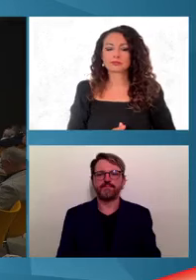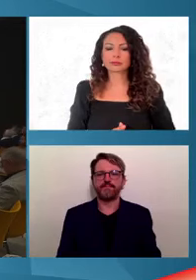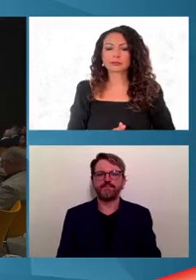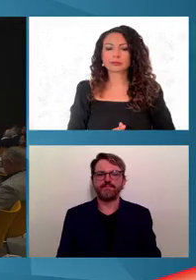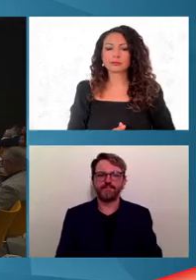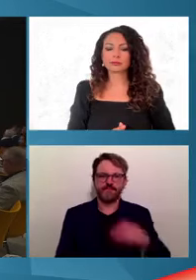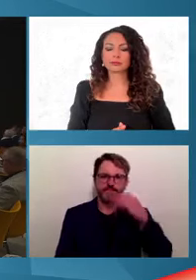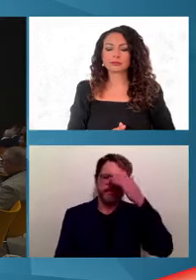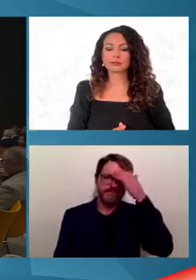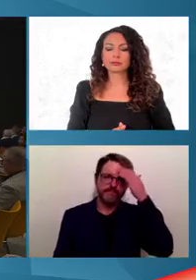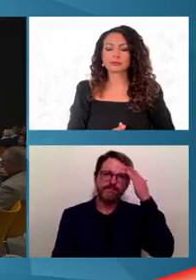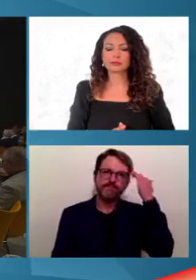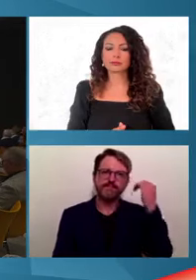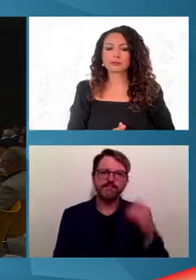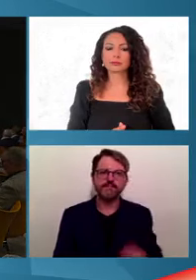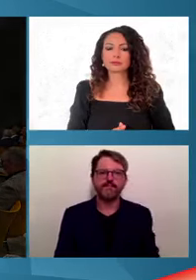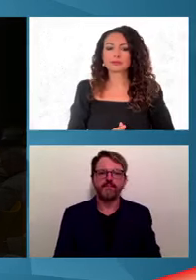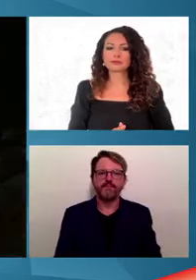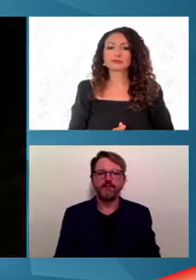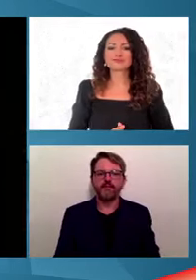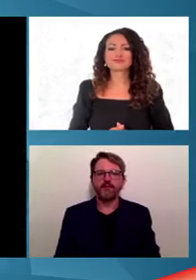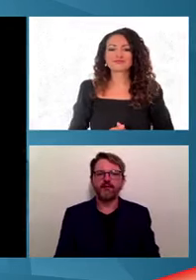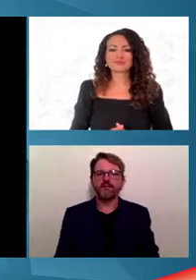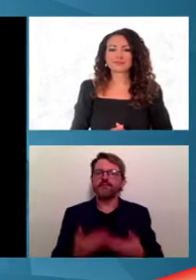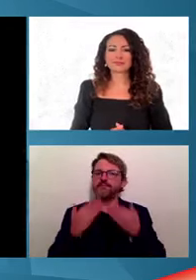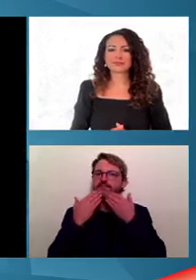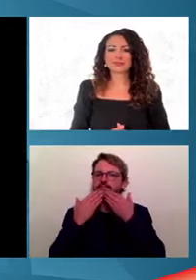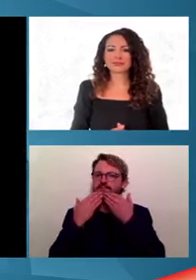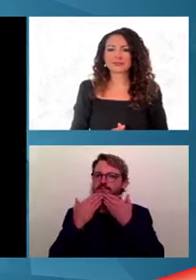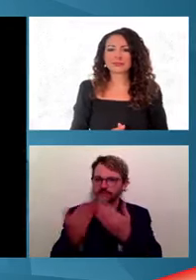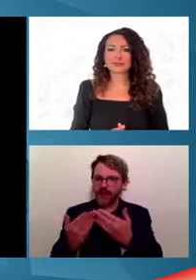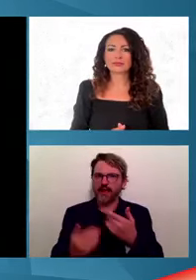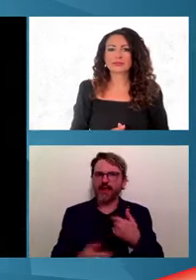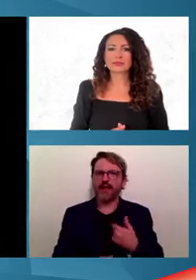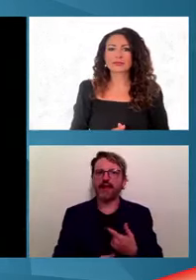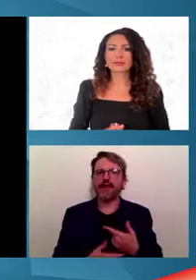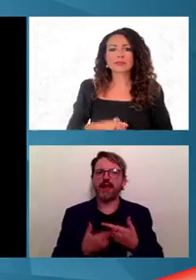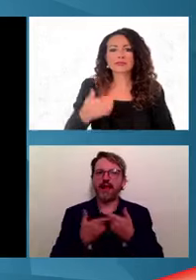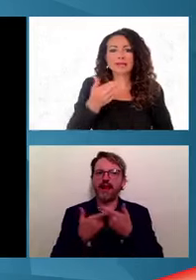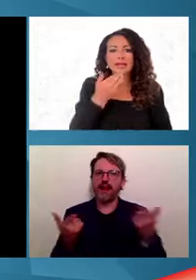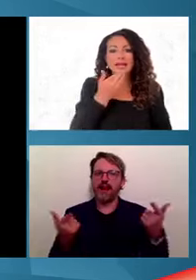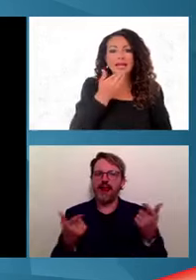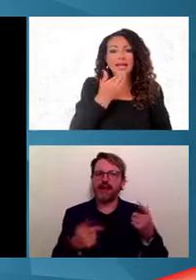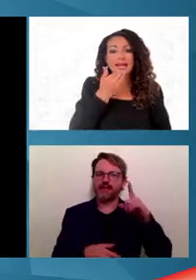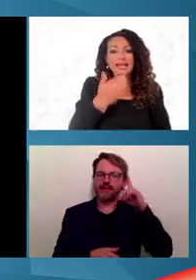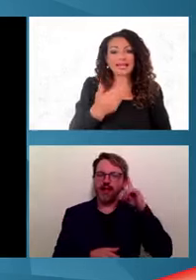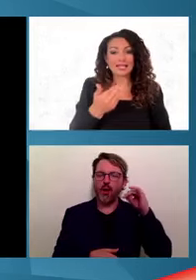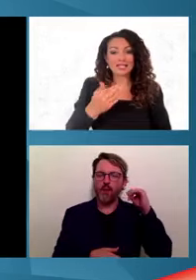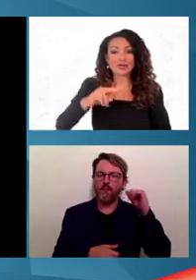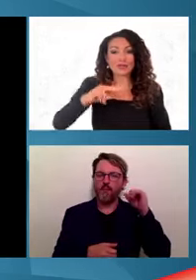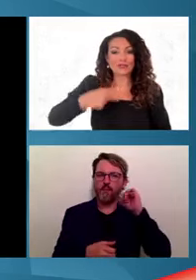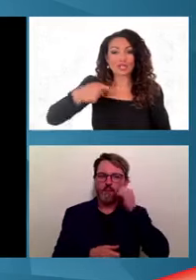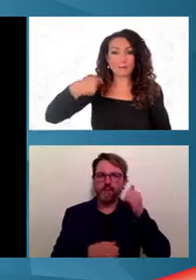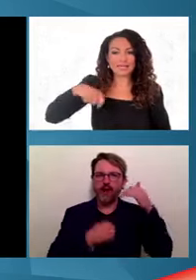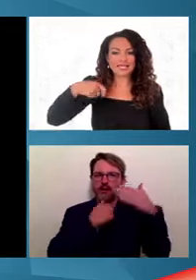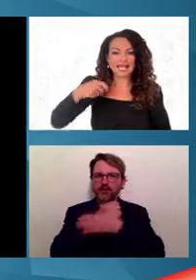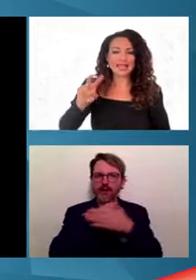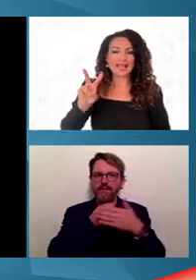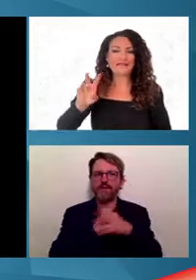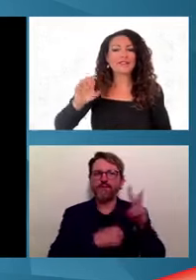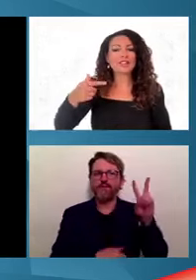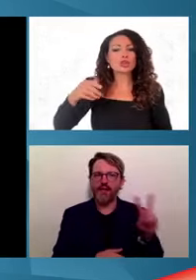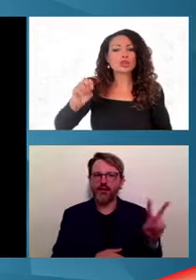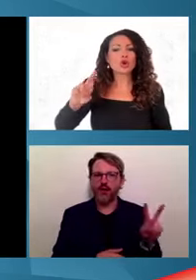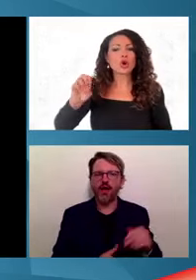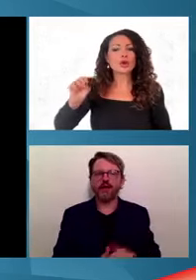Ringrazio il vicepresidente della provincia Giuliano Vettorato, che ha aggiunto un altro tassello al quadro complessivo